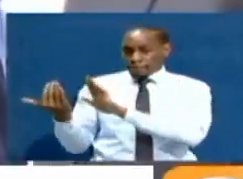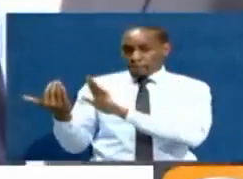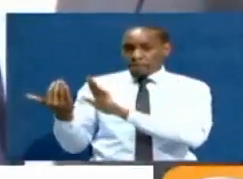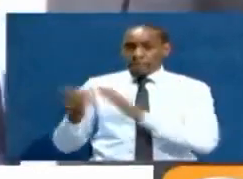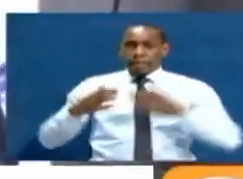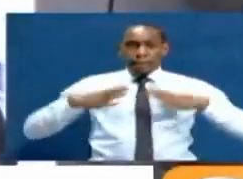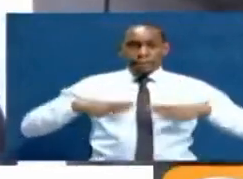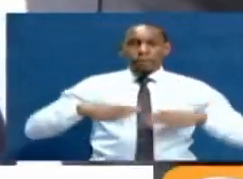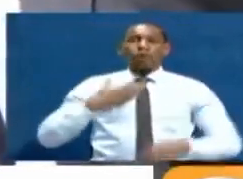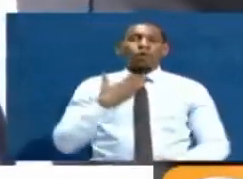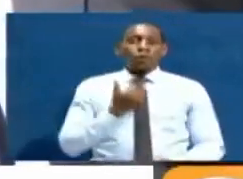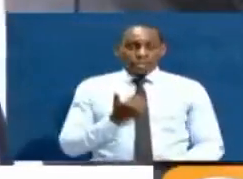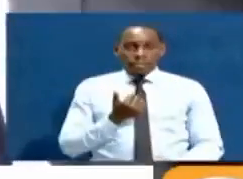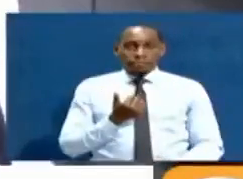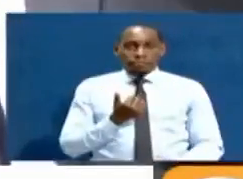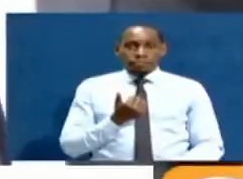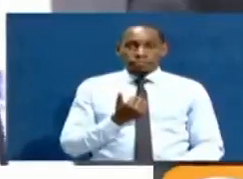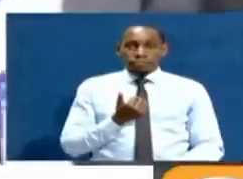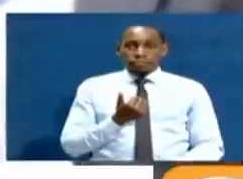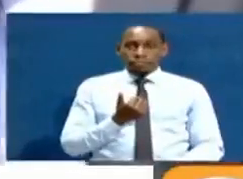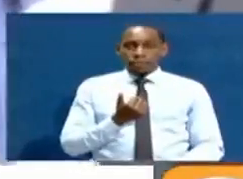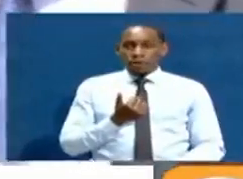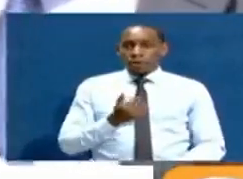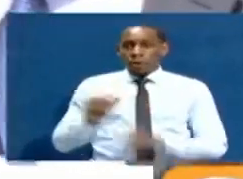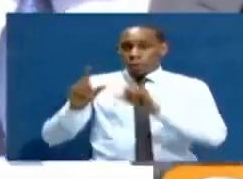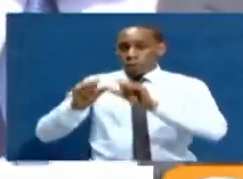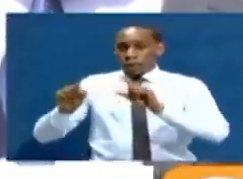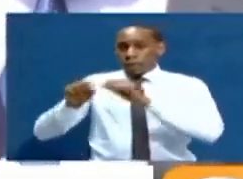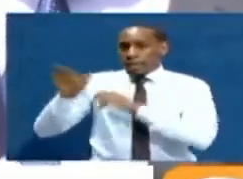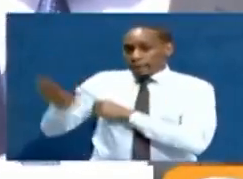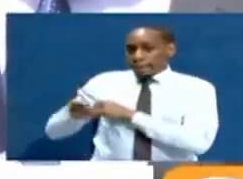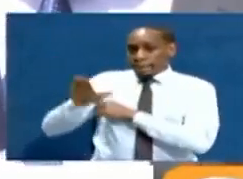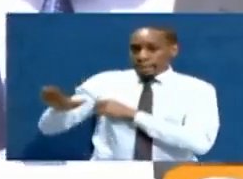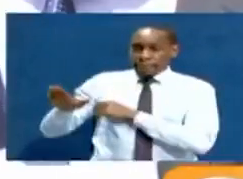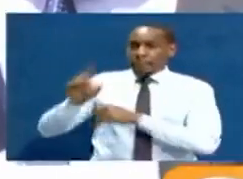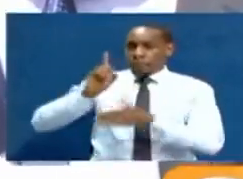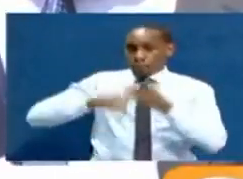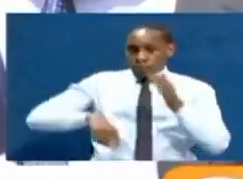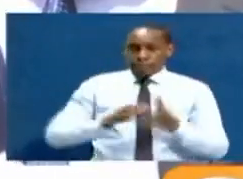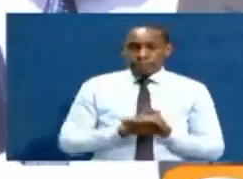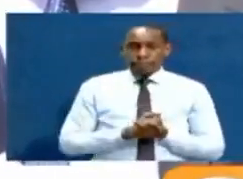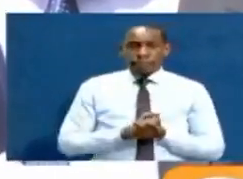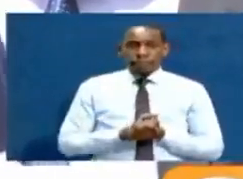the people want to hear what parliament says about it.